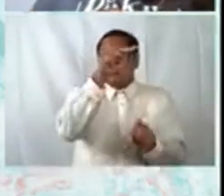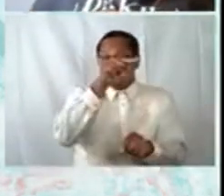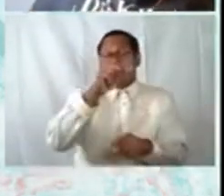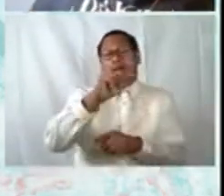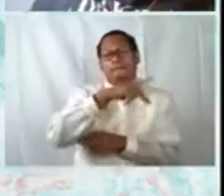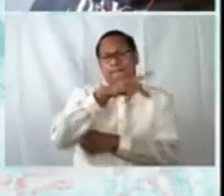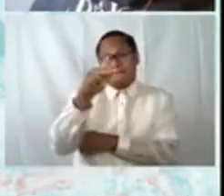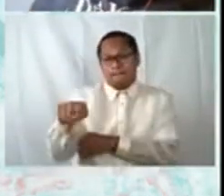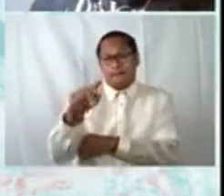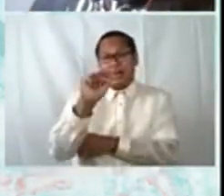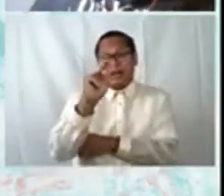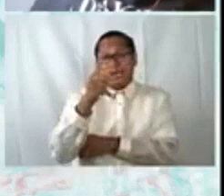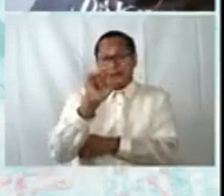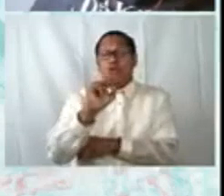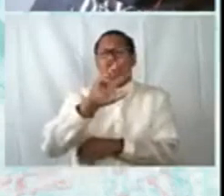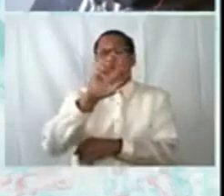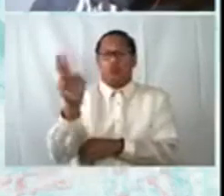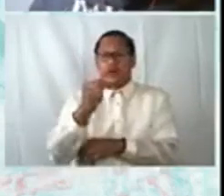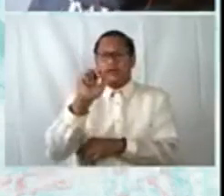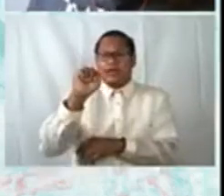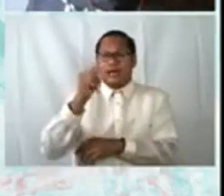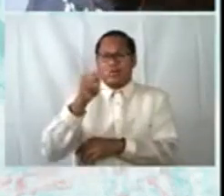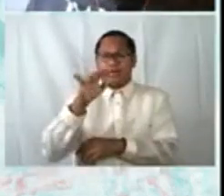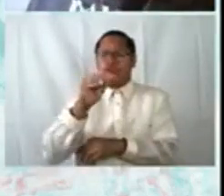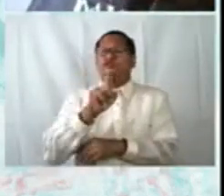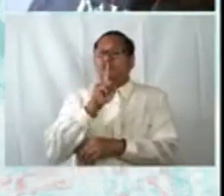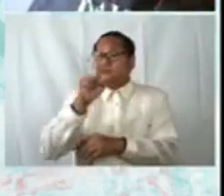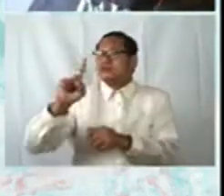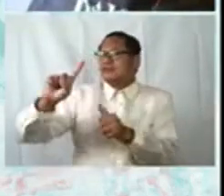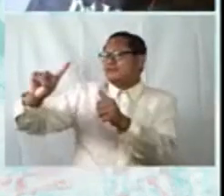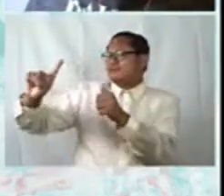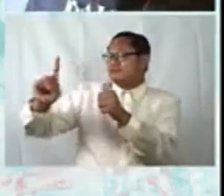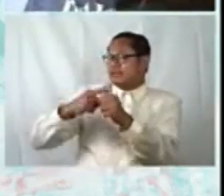nung sinelebrate ni Aguinaldo yung first anniversary ng June 12.